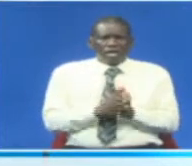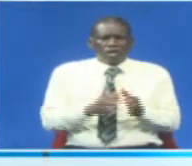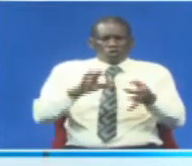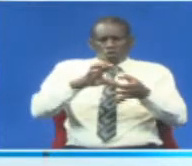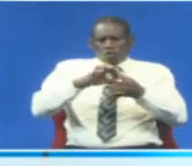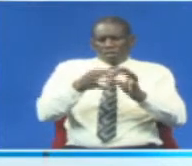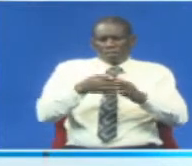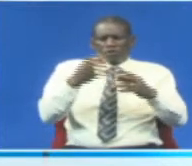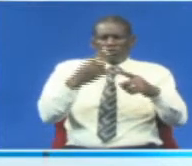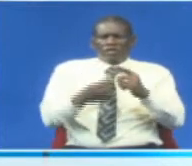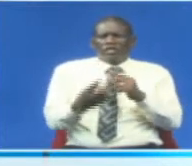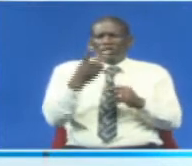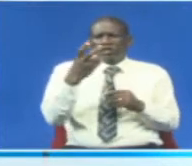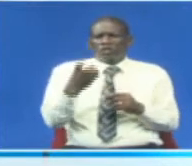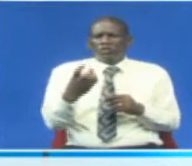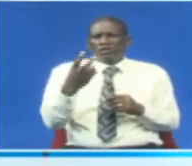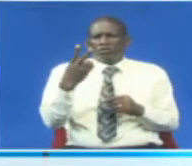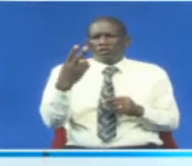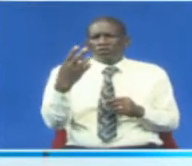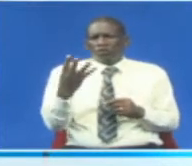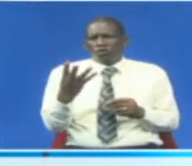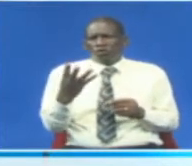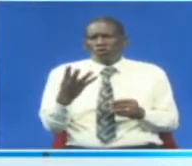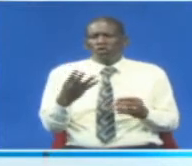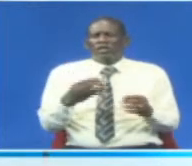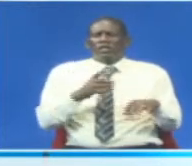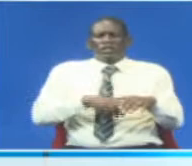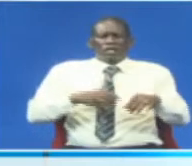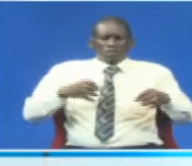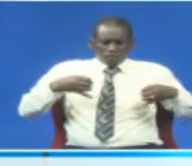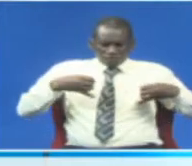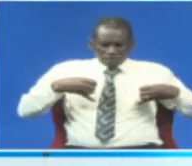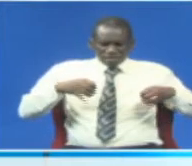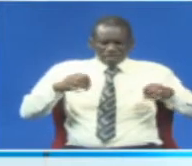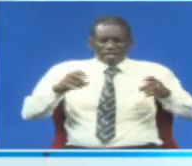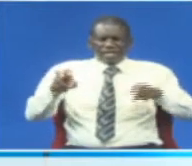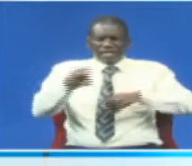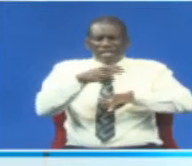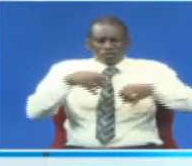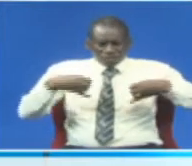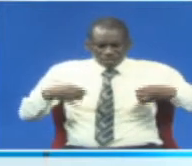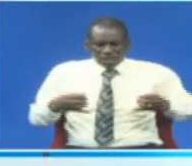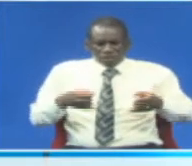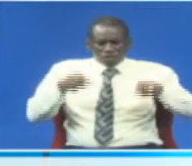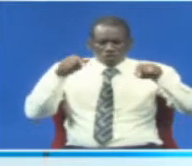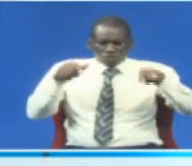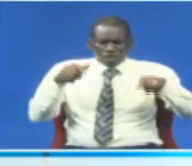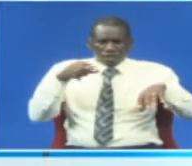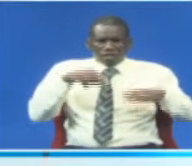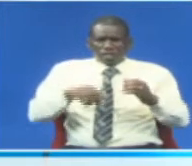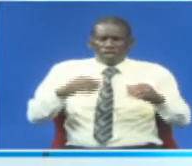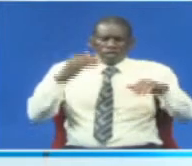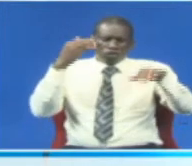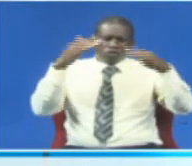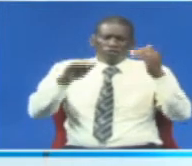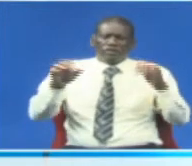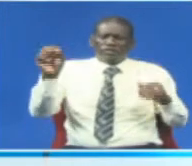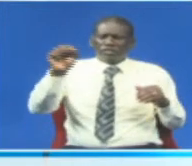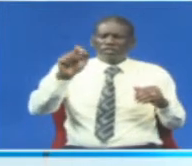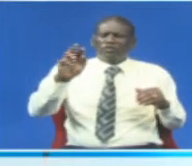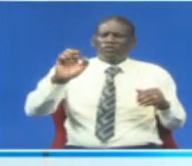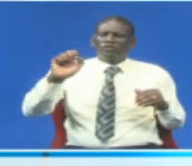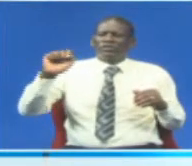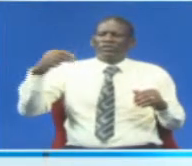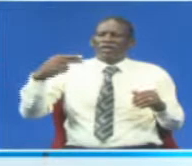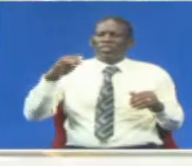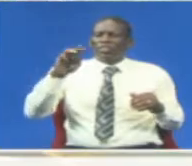mwaka 2024 jijini Paris, wakati wa majaribio ya kitaifa yaliyofanyika hii leo katika chuo kikuu cha Strathmore. Miongoni